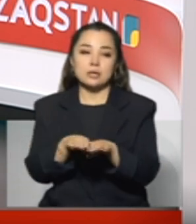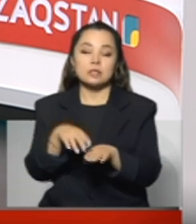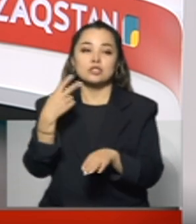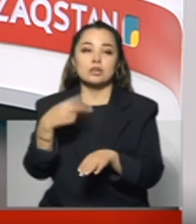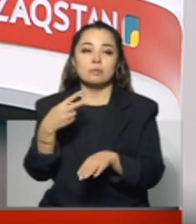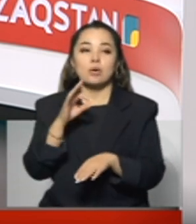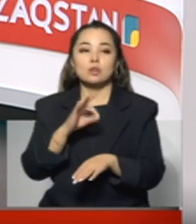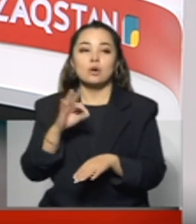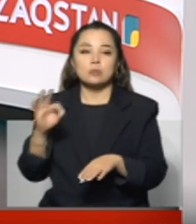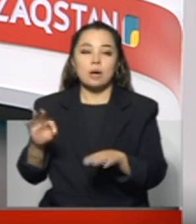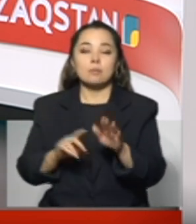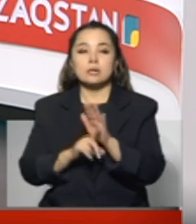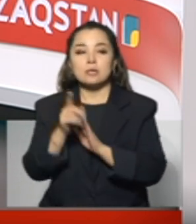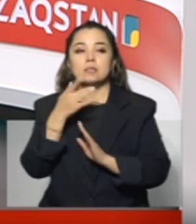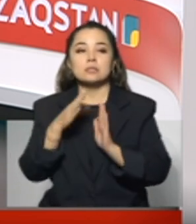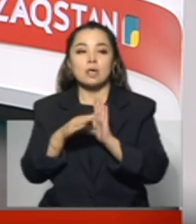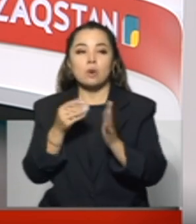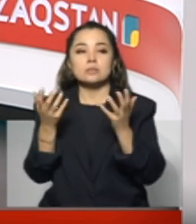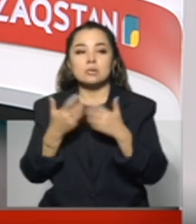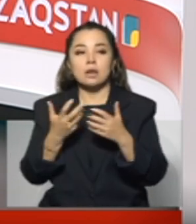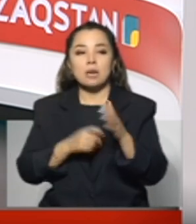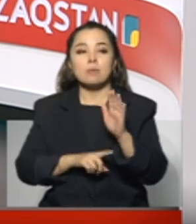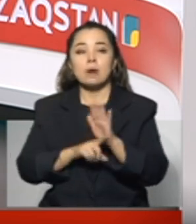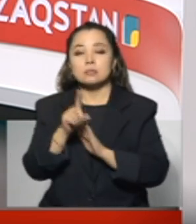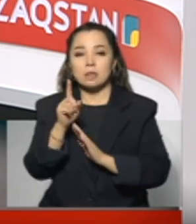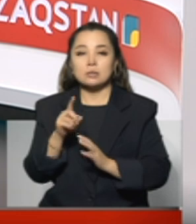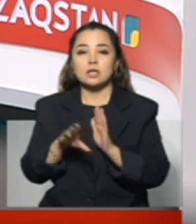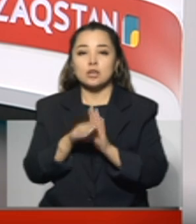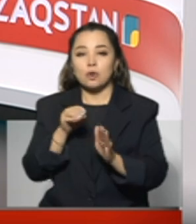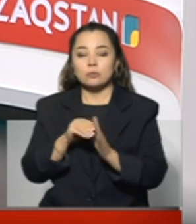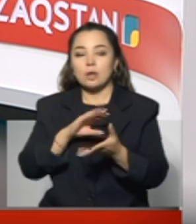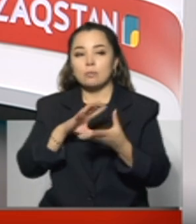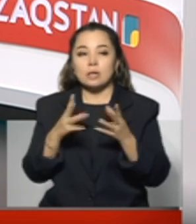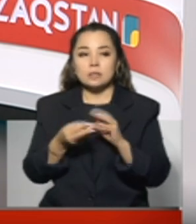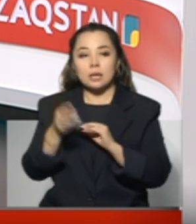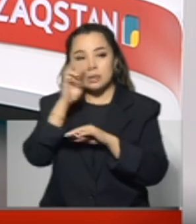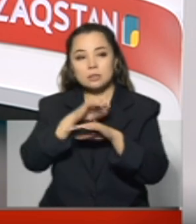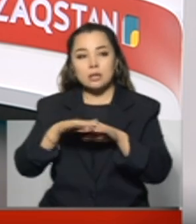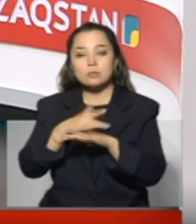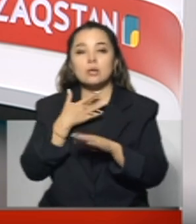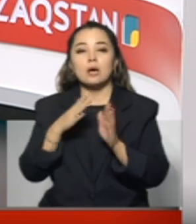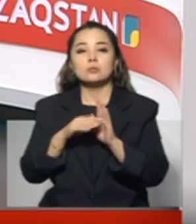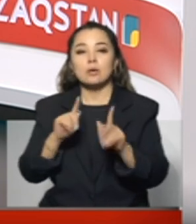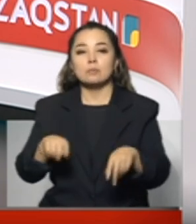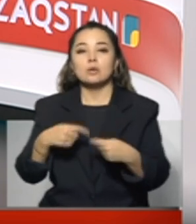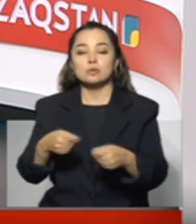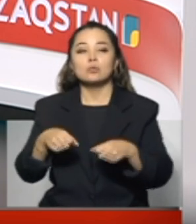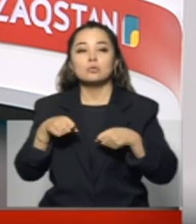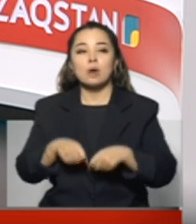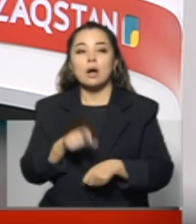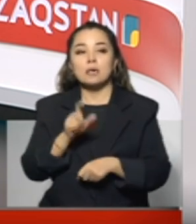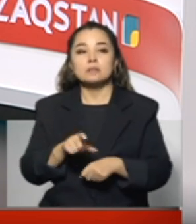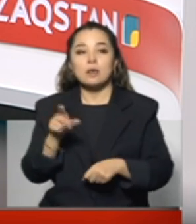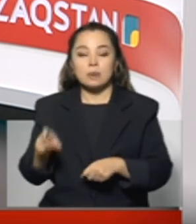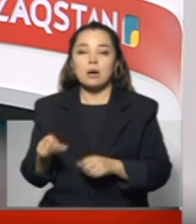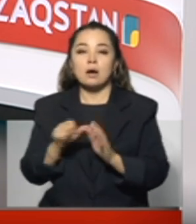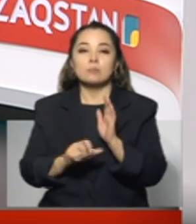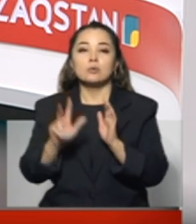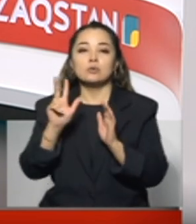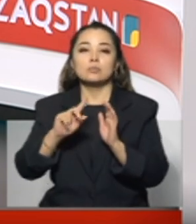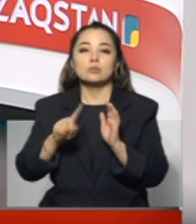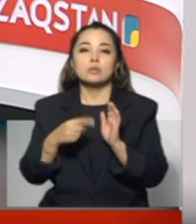Сағат 20:00-ден бастап дауыстарды санау басталды. Референдум барысында еліміз бойынша дауыс беруге құқы бар азаматтардың